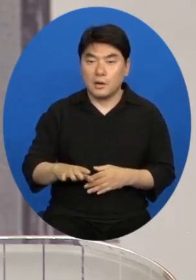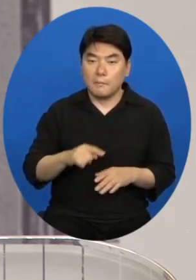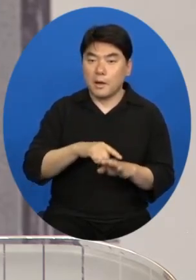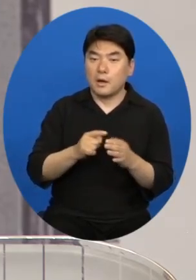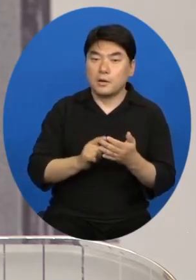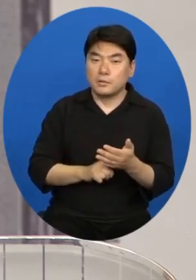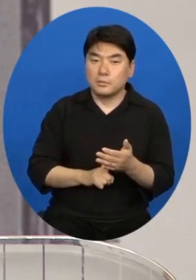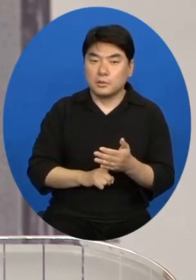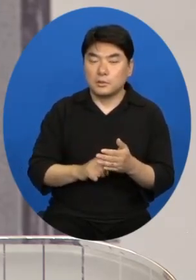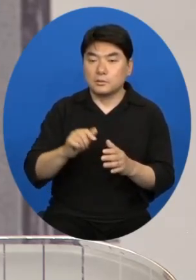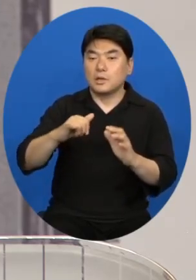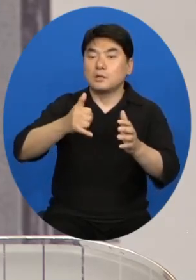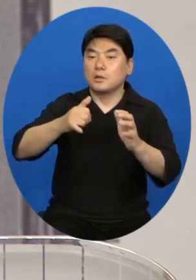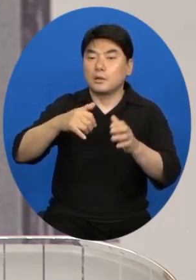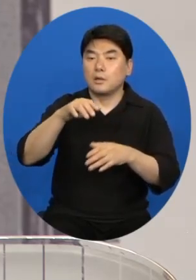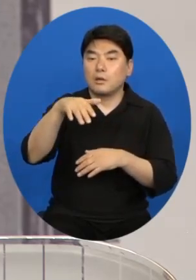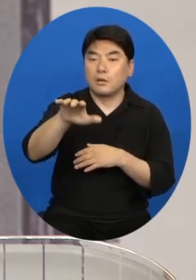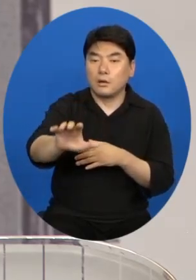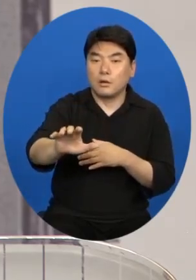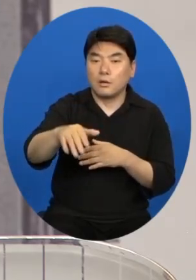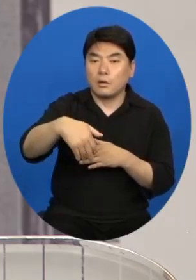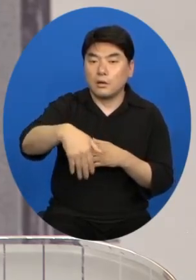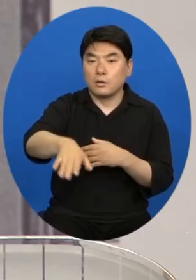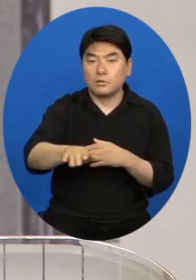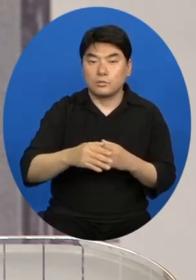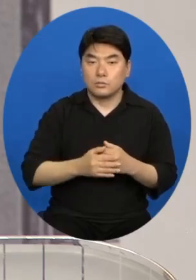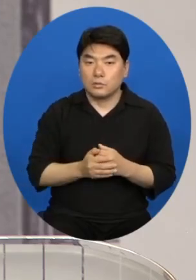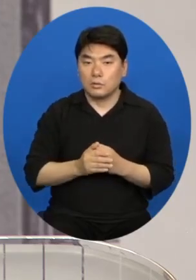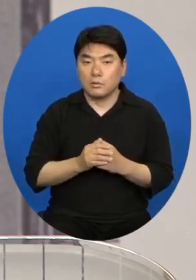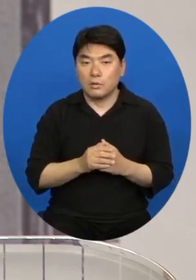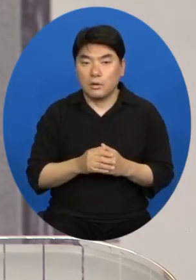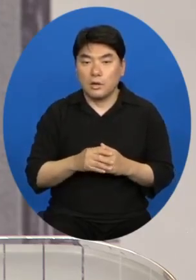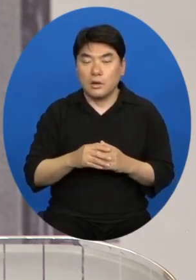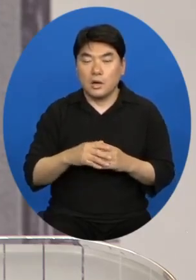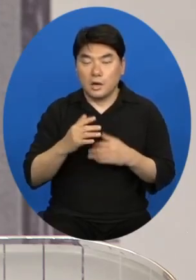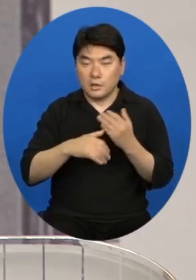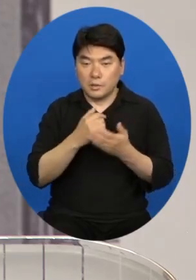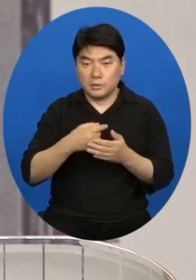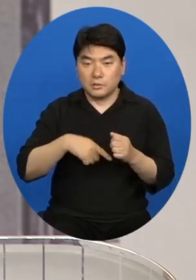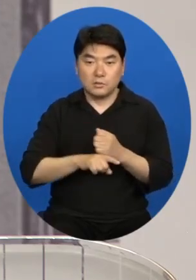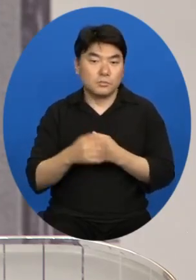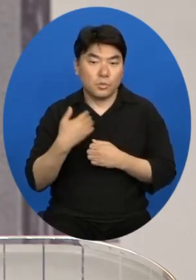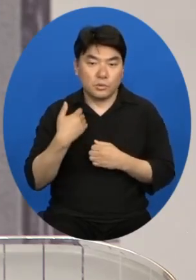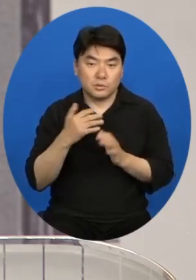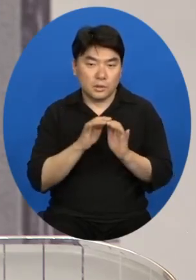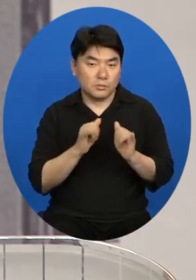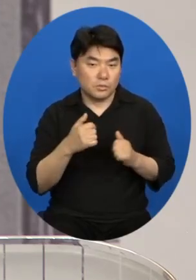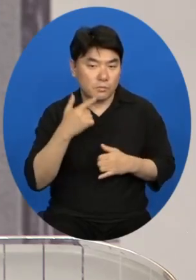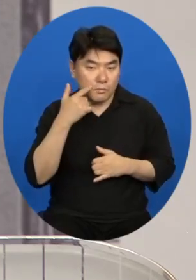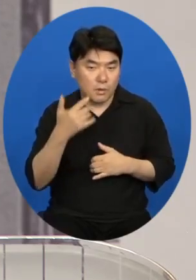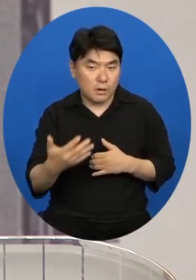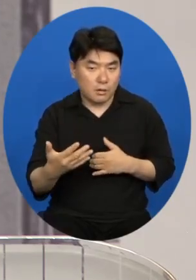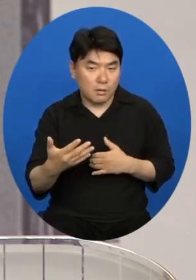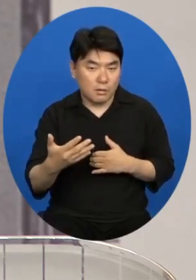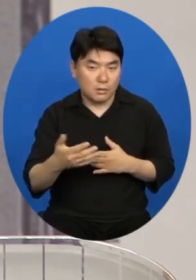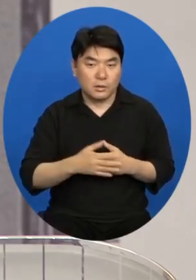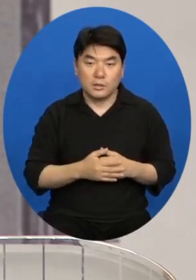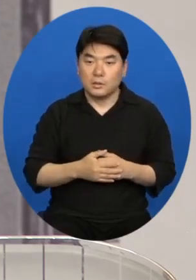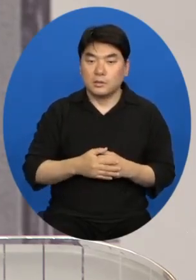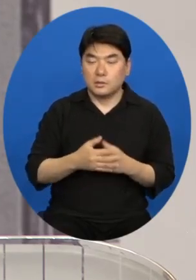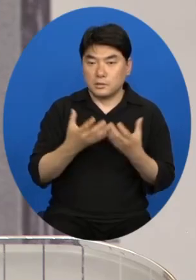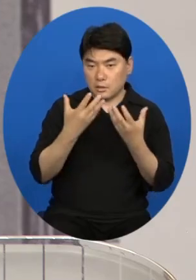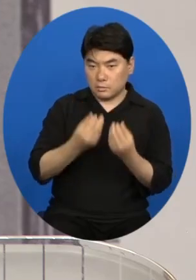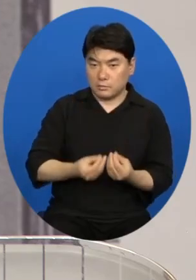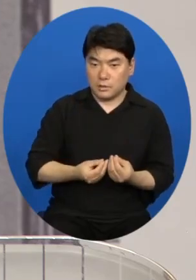여전히 세상에 나가 있고 하나님의 뜻을 알지 못하는 사람들도 꽤 많이 있었습니다. 예를 들면 이런